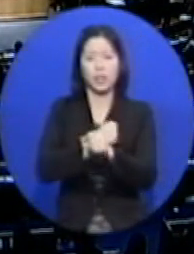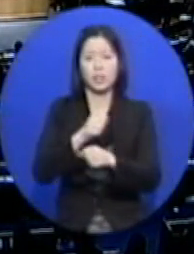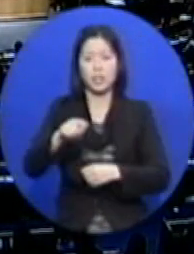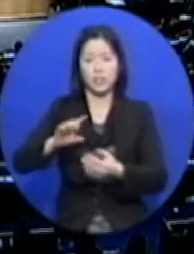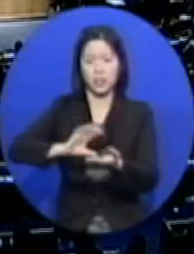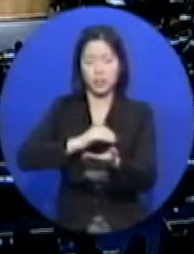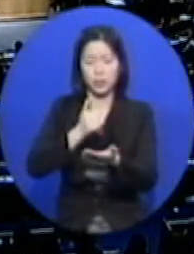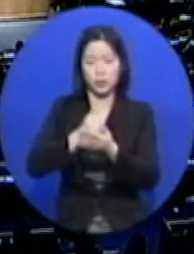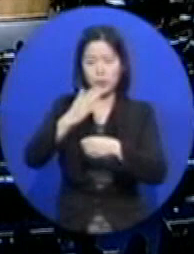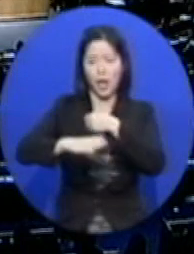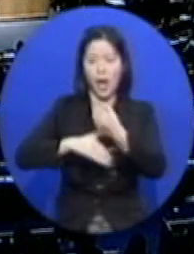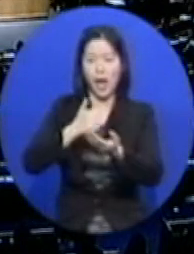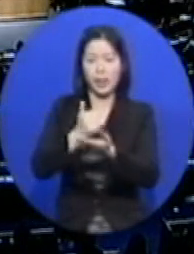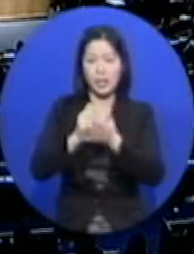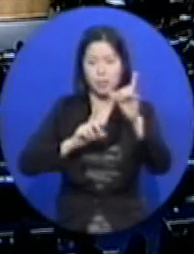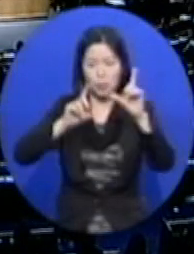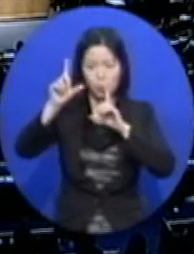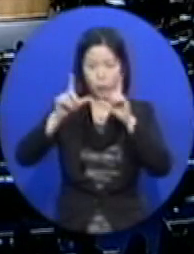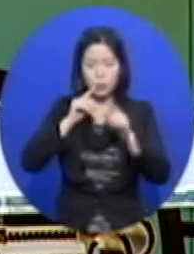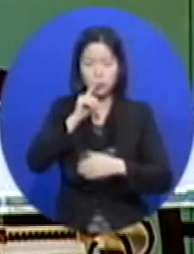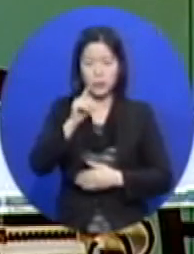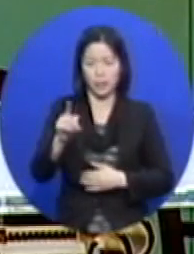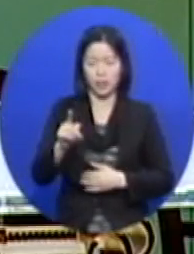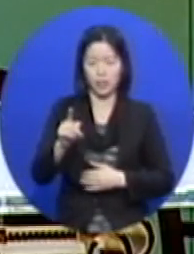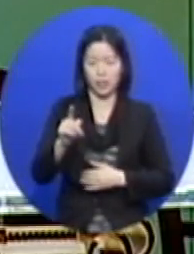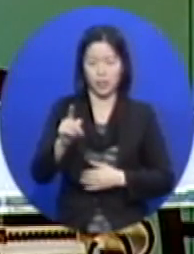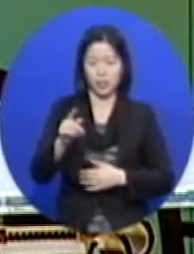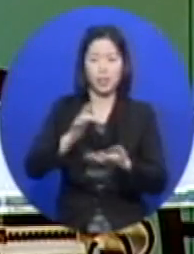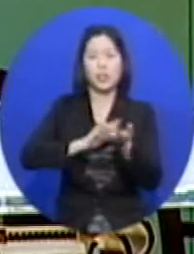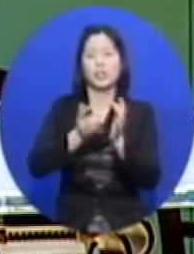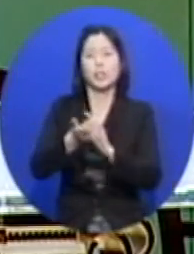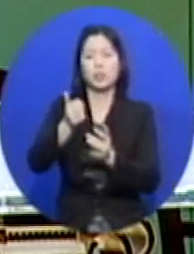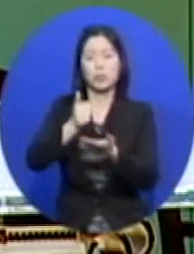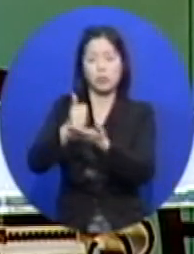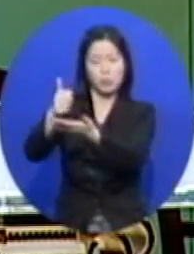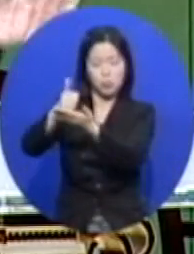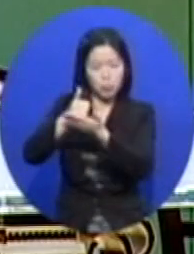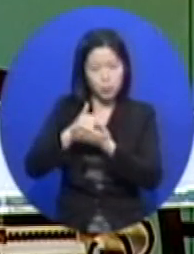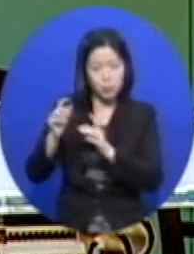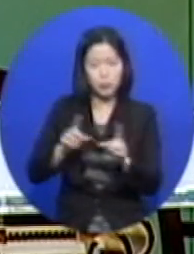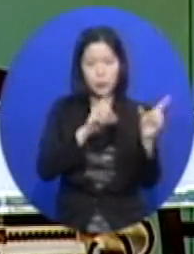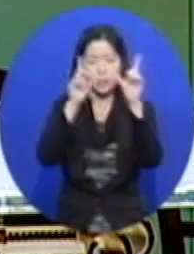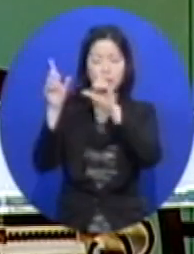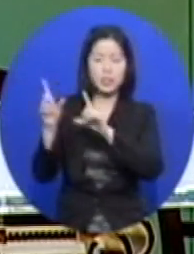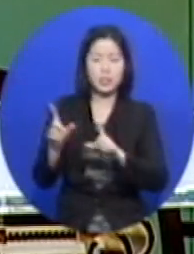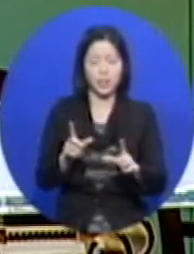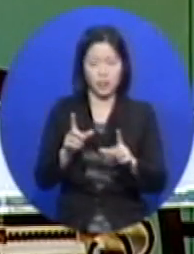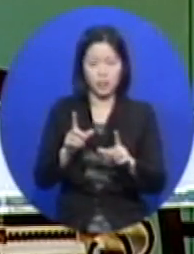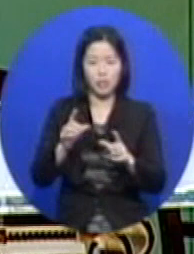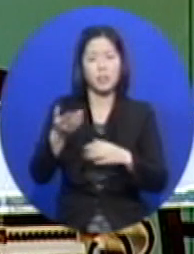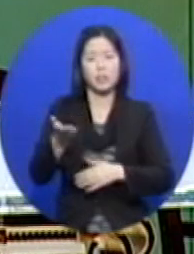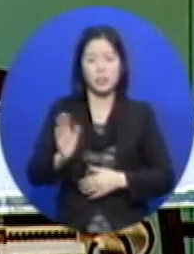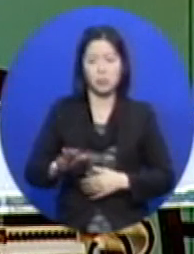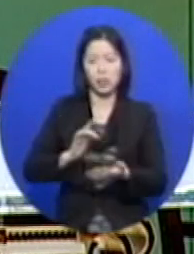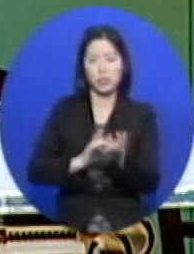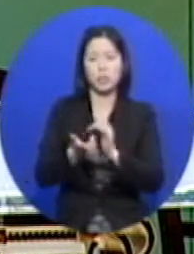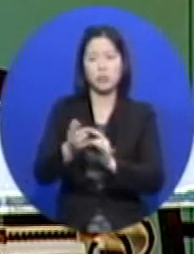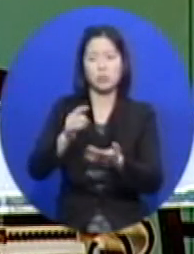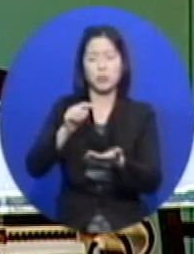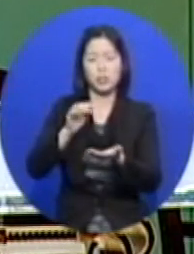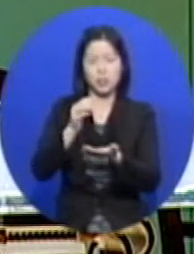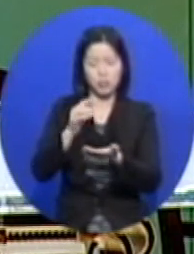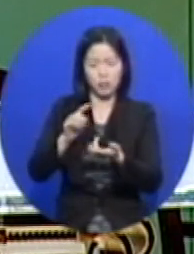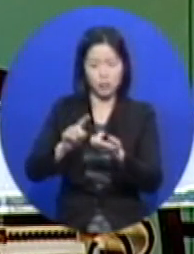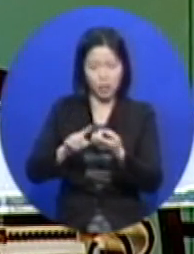형상인 이라 예수님을 모시고 산다고 하면서도 예수님에 대해서는 전혀 모르고 산이 그 마음을